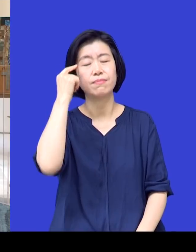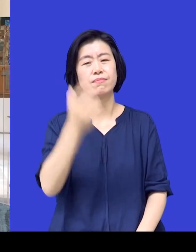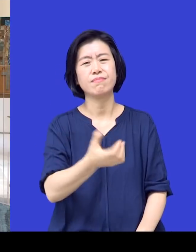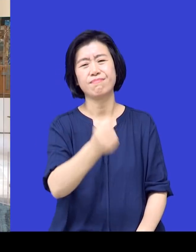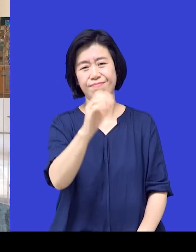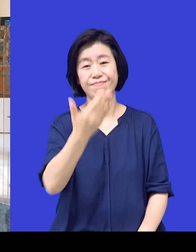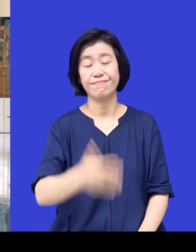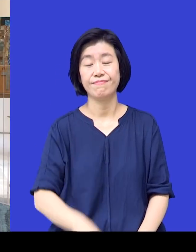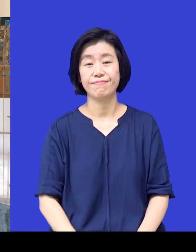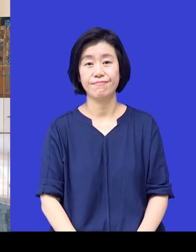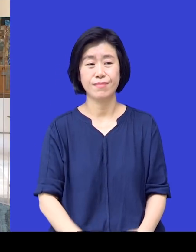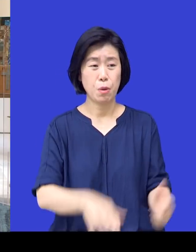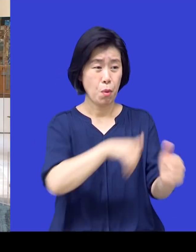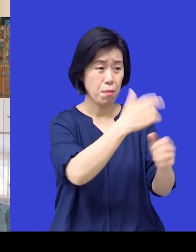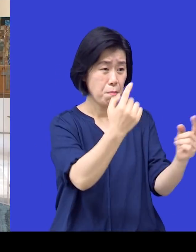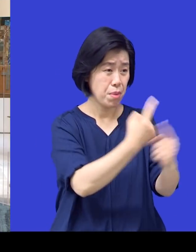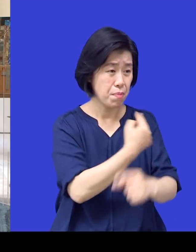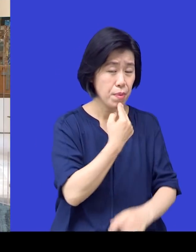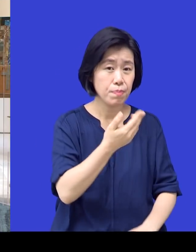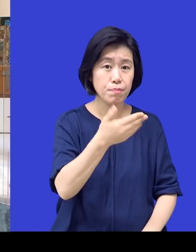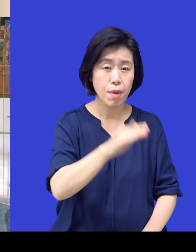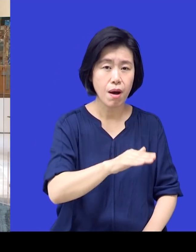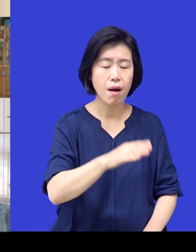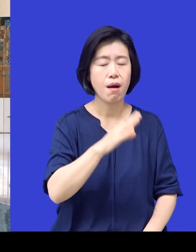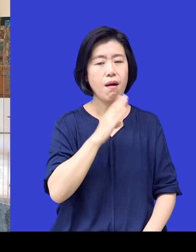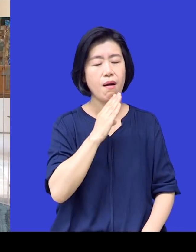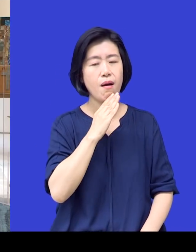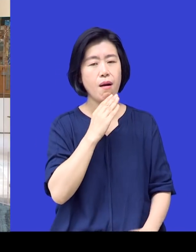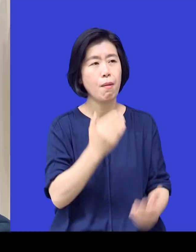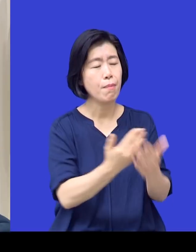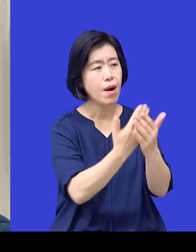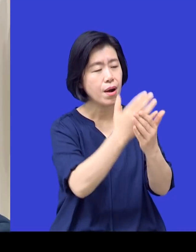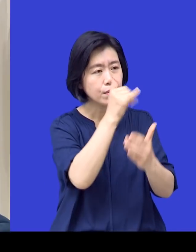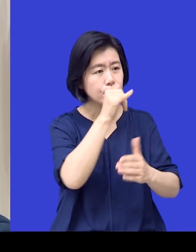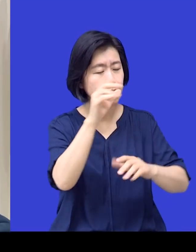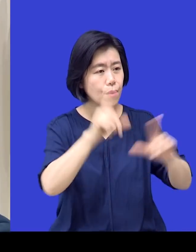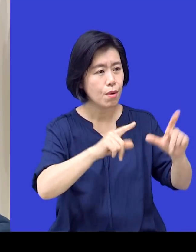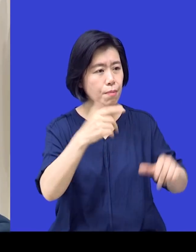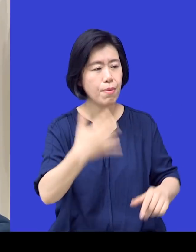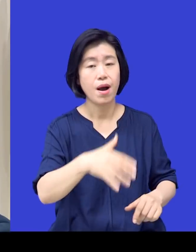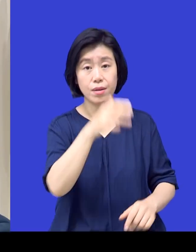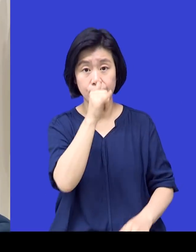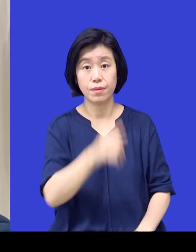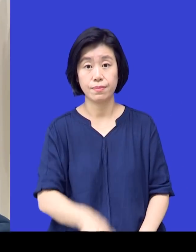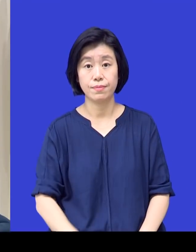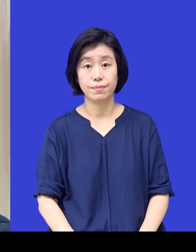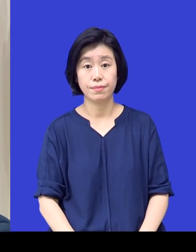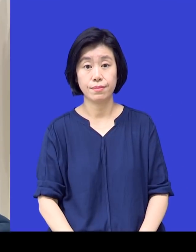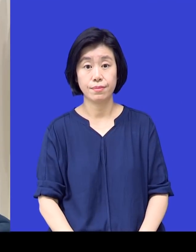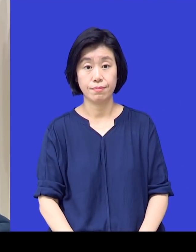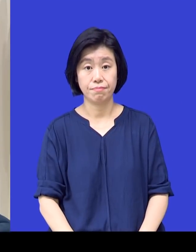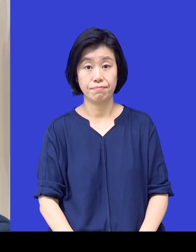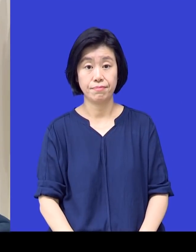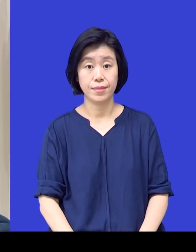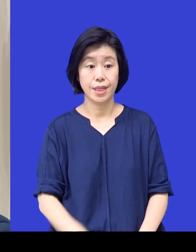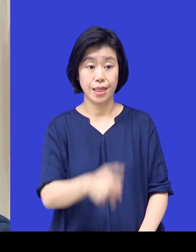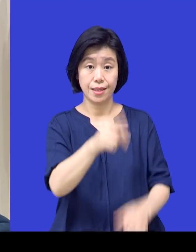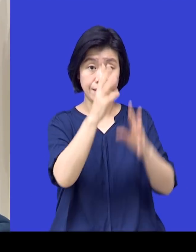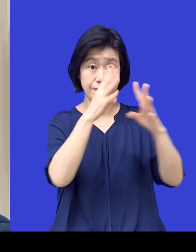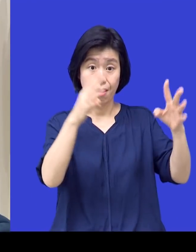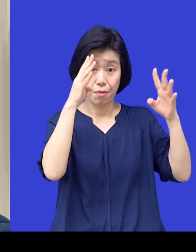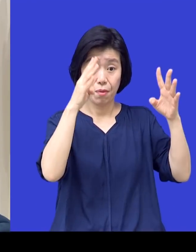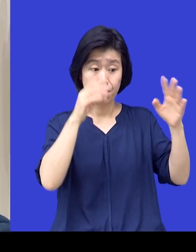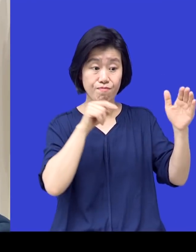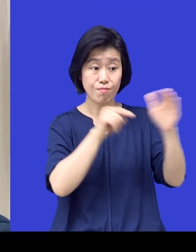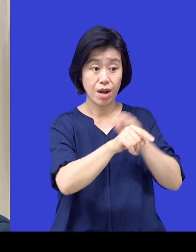수 있는가. 예. 그런 아이를 만나러 갔어요. 근데 저 멀리서 휠체어 하나가 예.